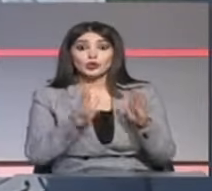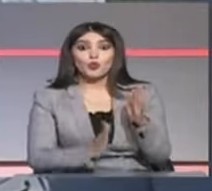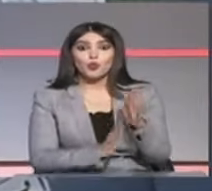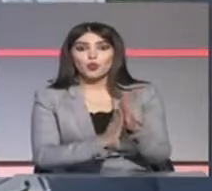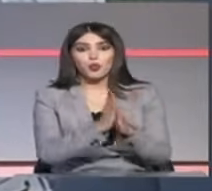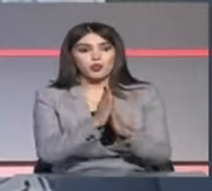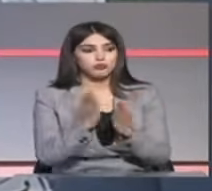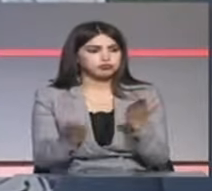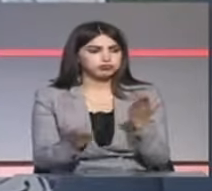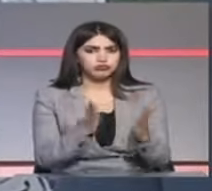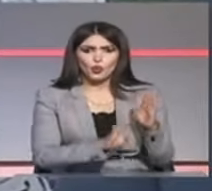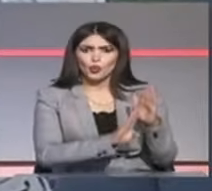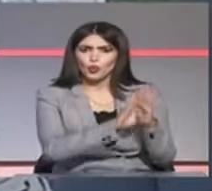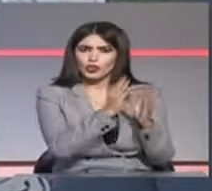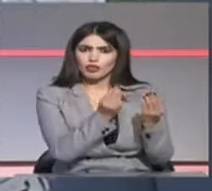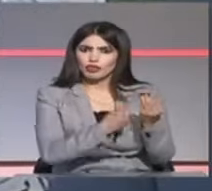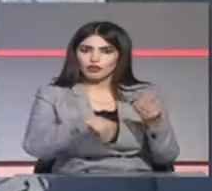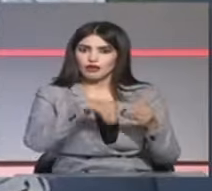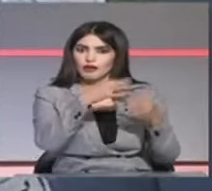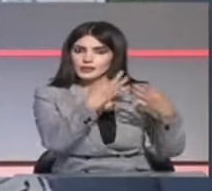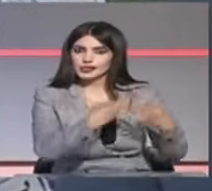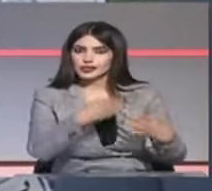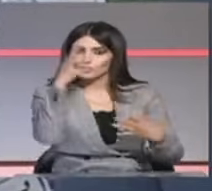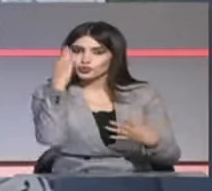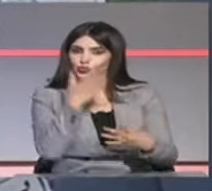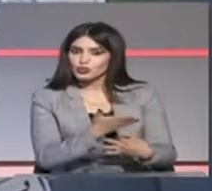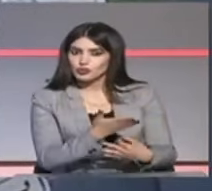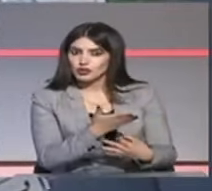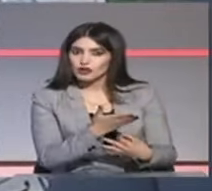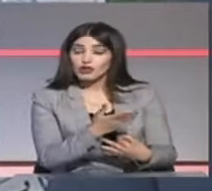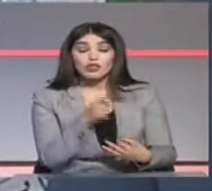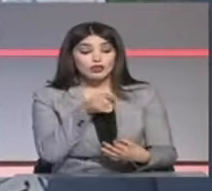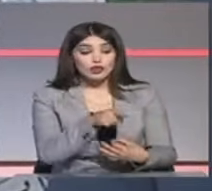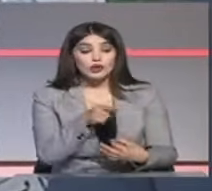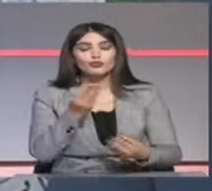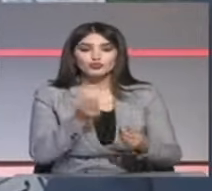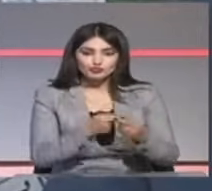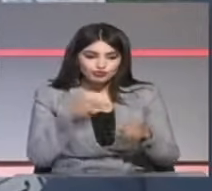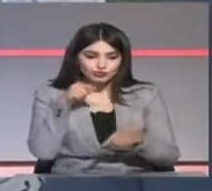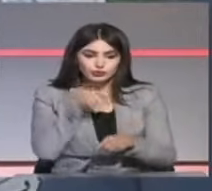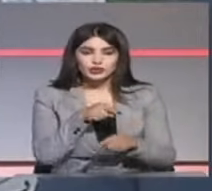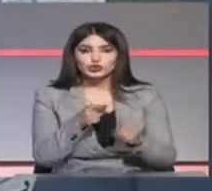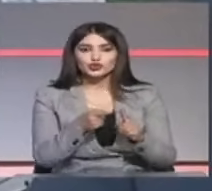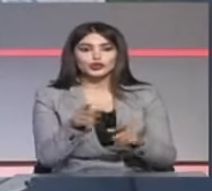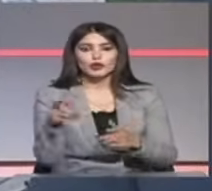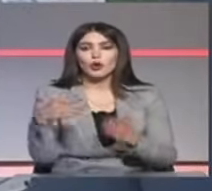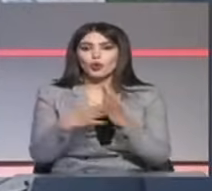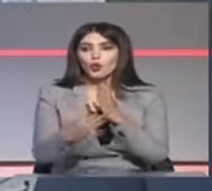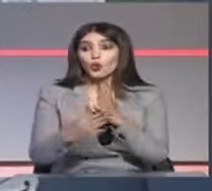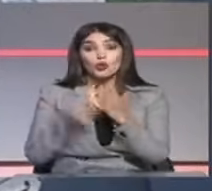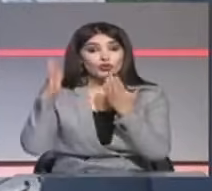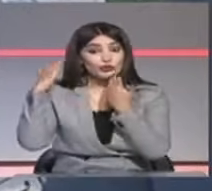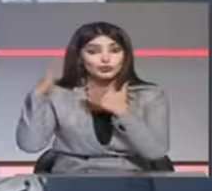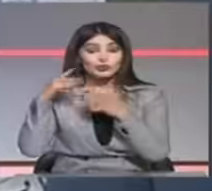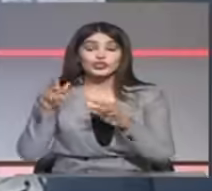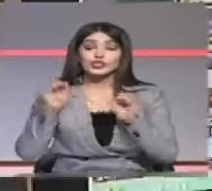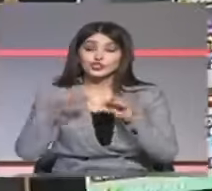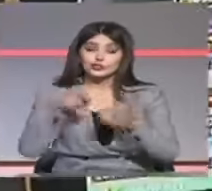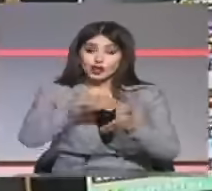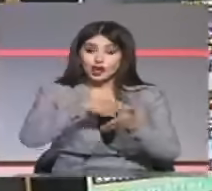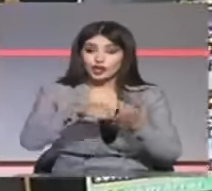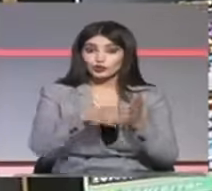وفرق هذا الكل يجبرنا تختلف وفلوس مشرفات